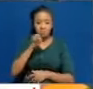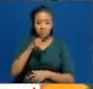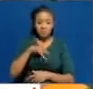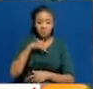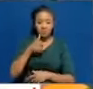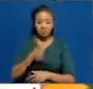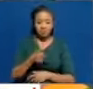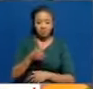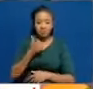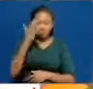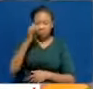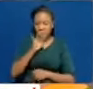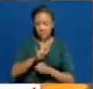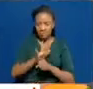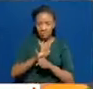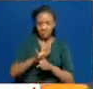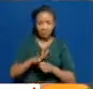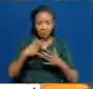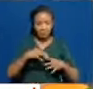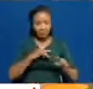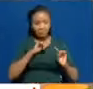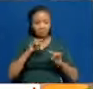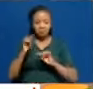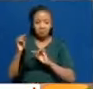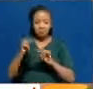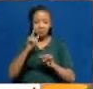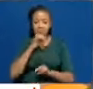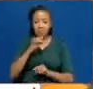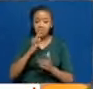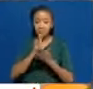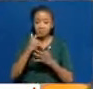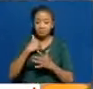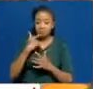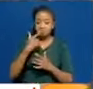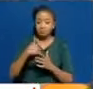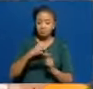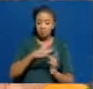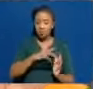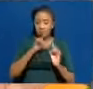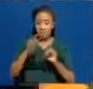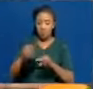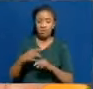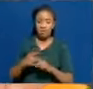Shabana wamekuja wengi. Unajua walikuwa wamekusema sema atakuja kuuliza kutuliza ndizi.